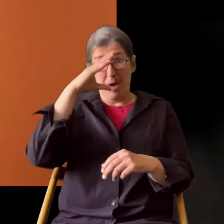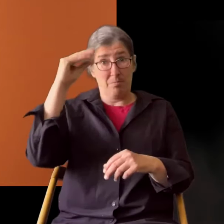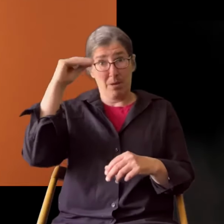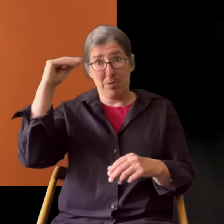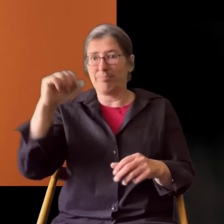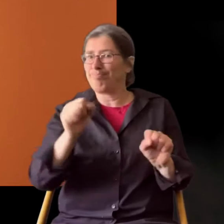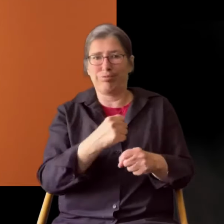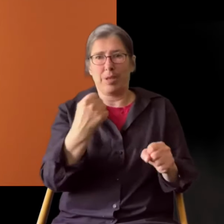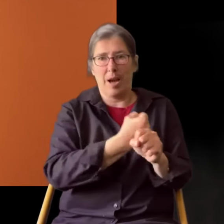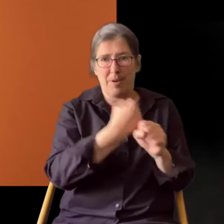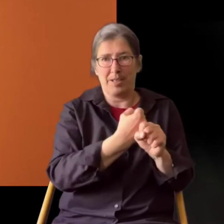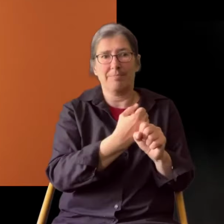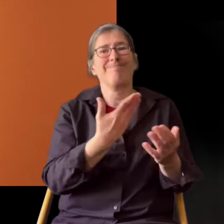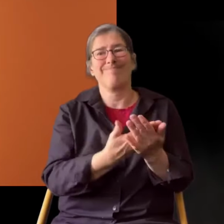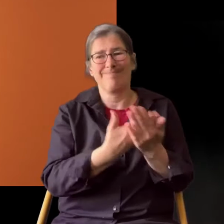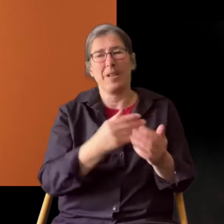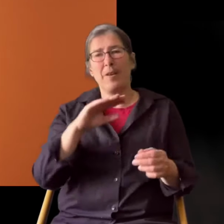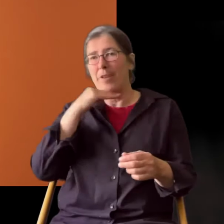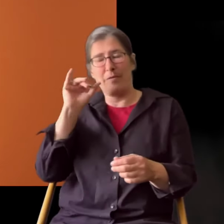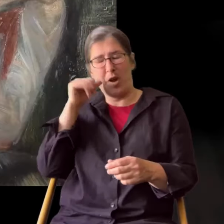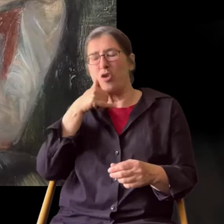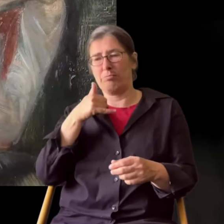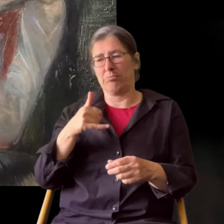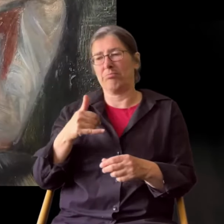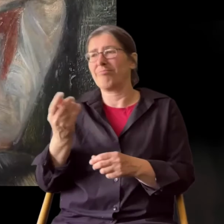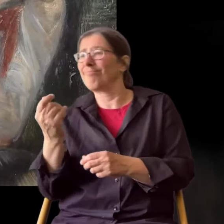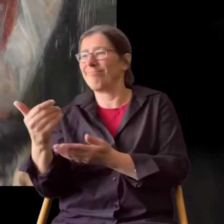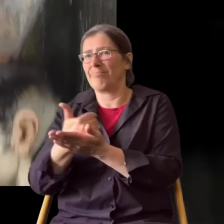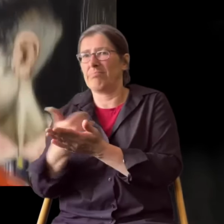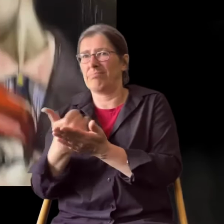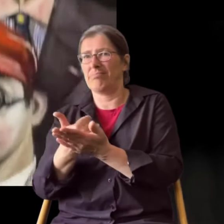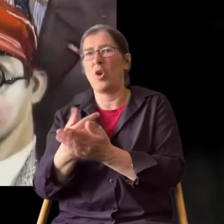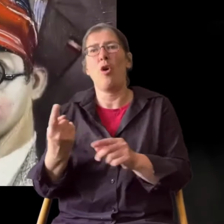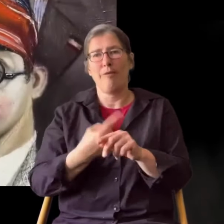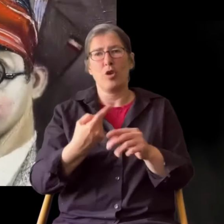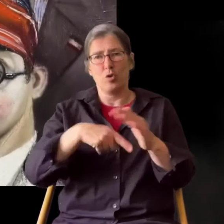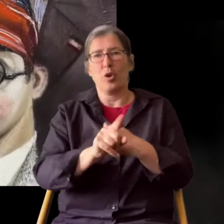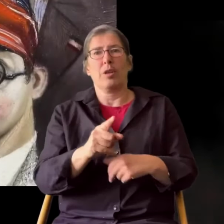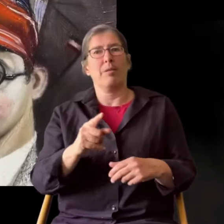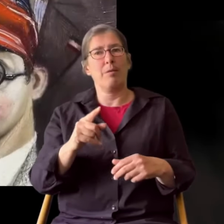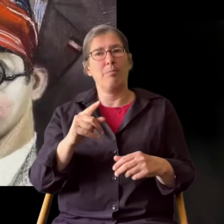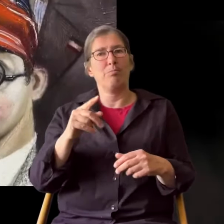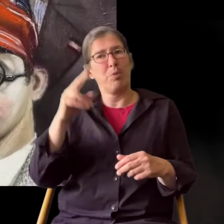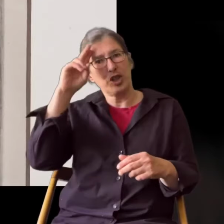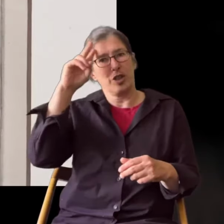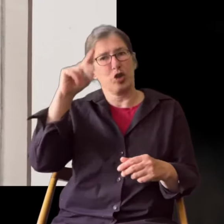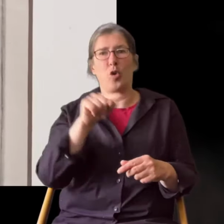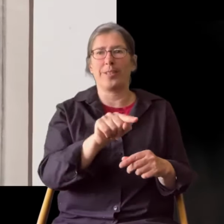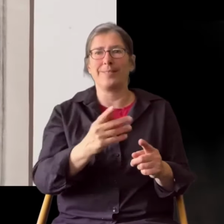Weil viele Männer nicht arbeiten können, sichert die Frau das Überleben der Familie. Nicht selten, indem sie sich prostituiert.